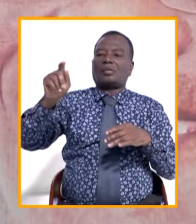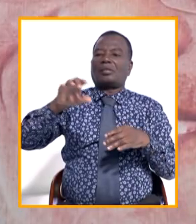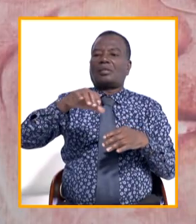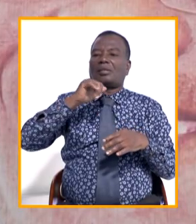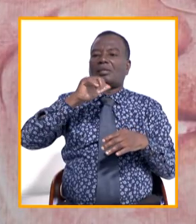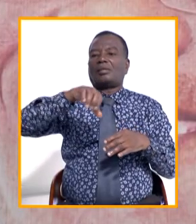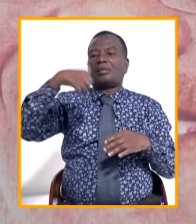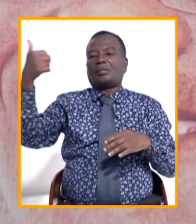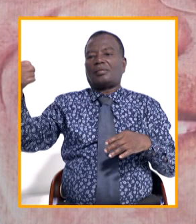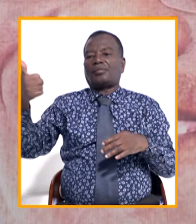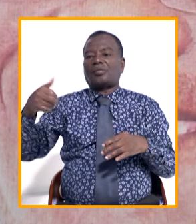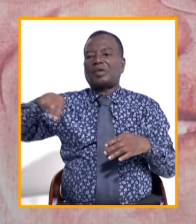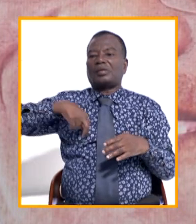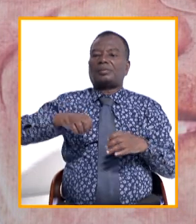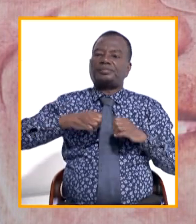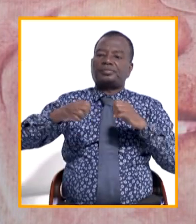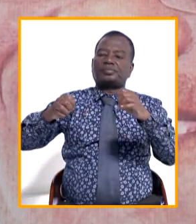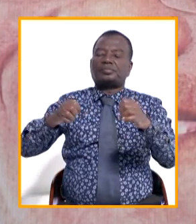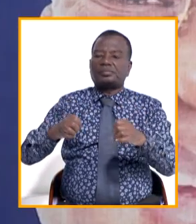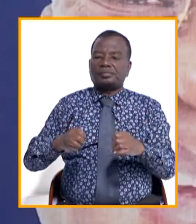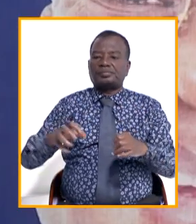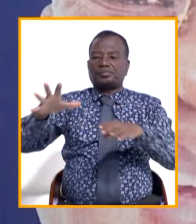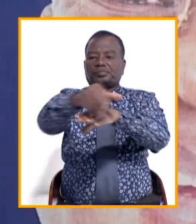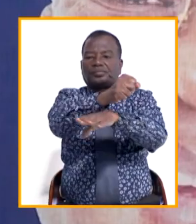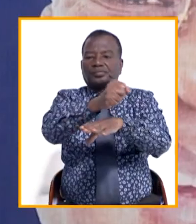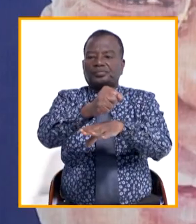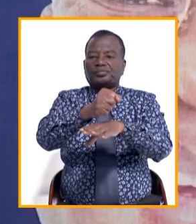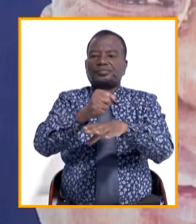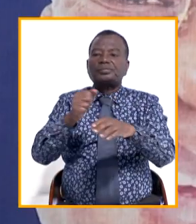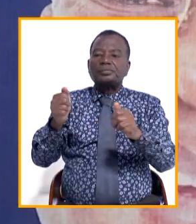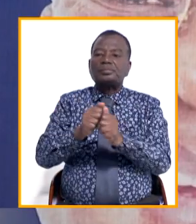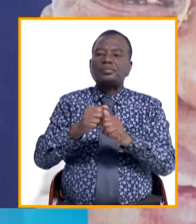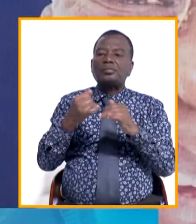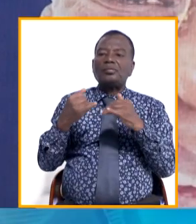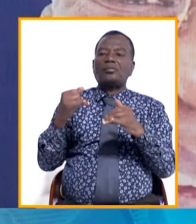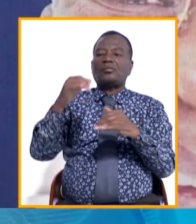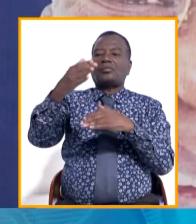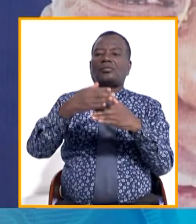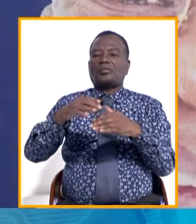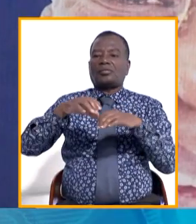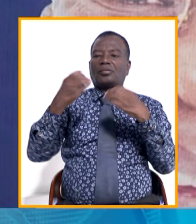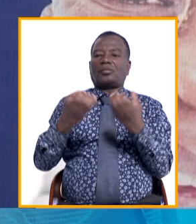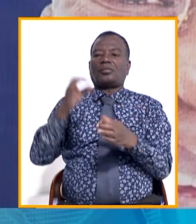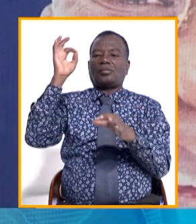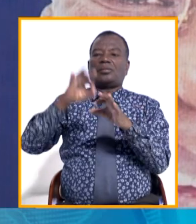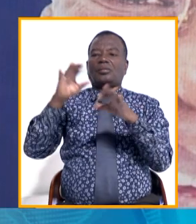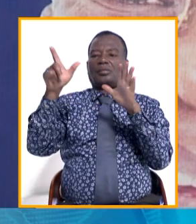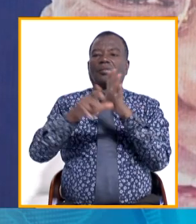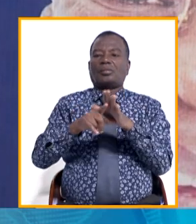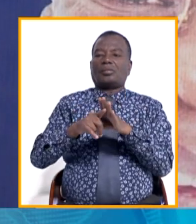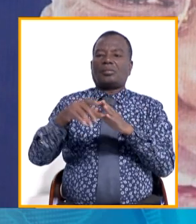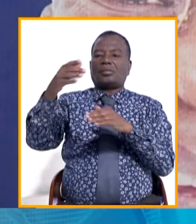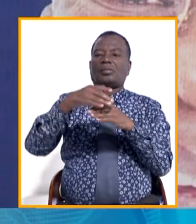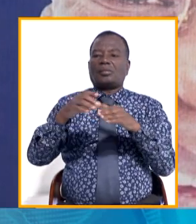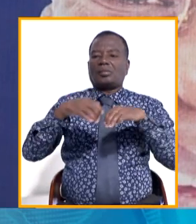ailleurs. Nous essayons de les traquer à travers leurs dénonciations auprès de la commission électorale, auprès des